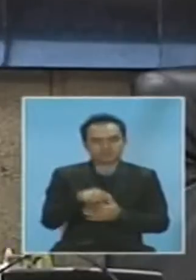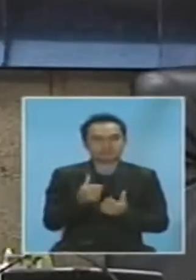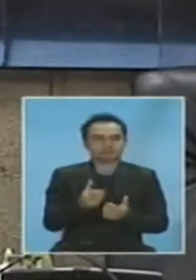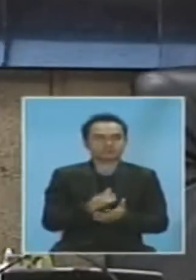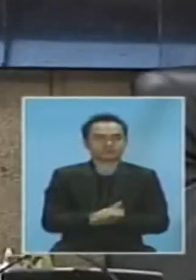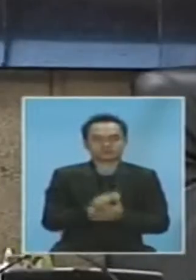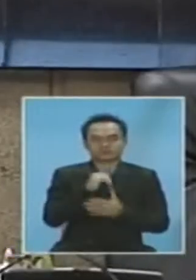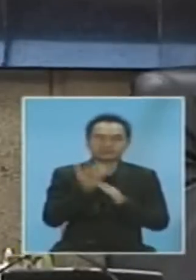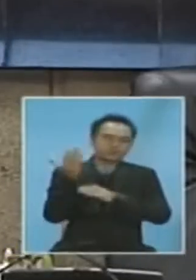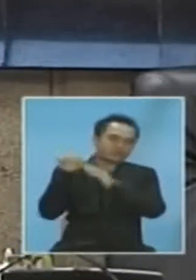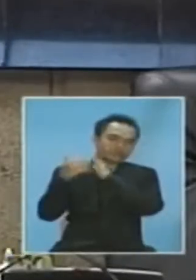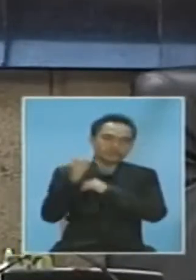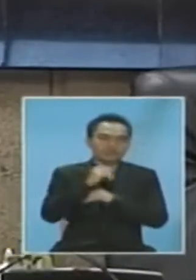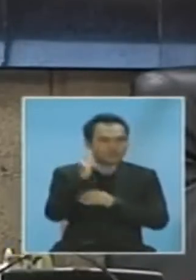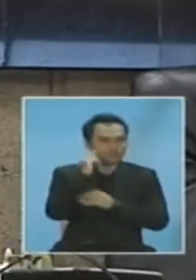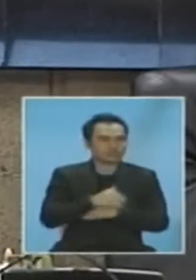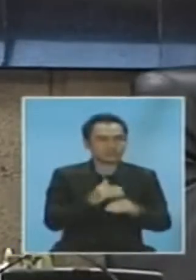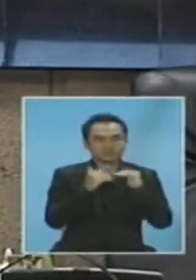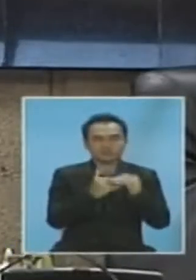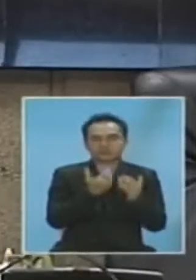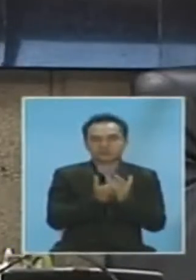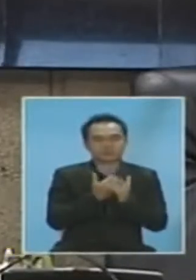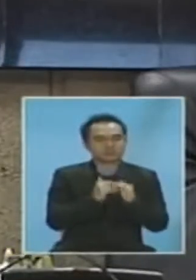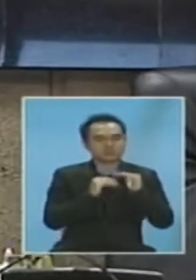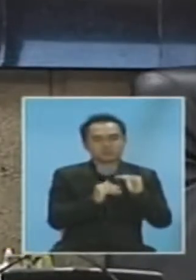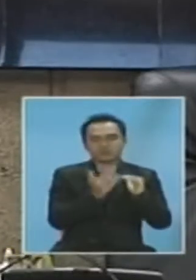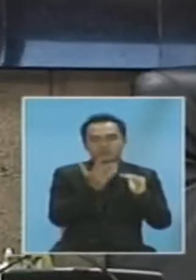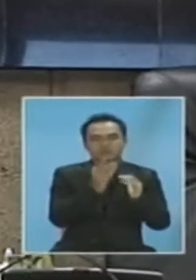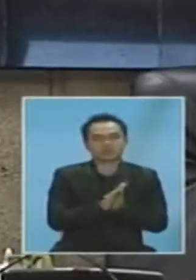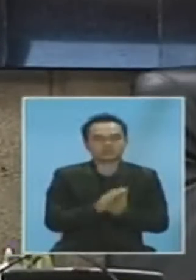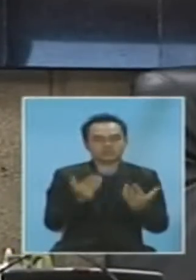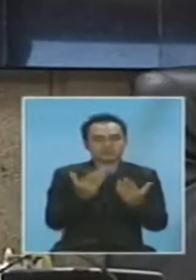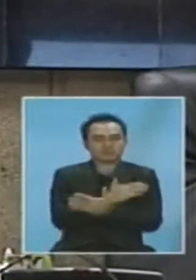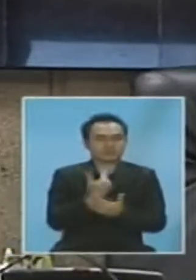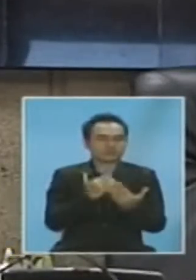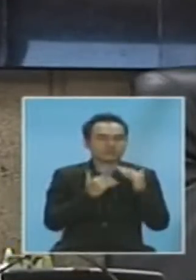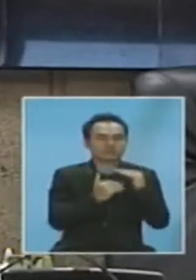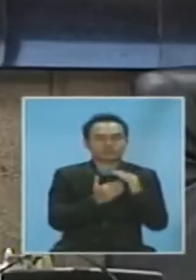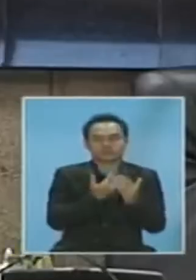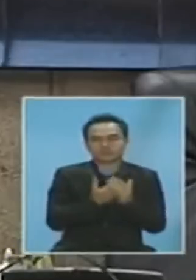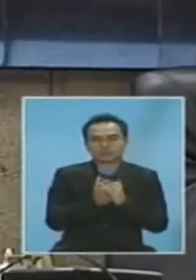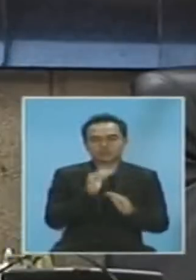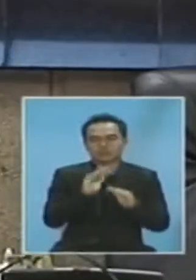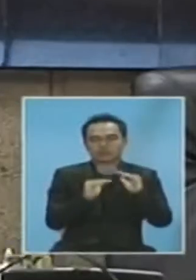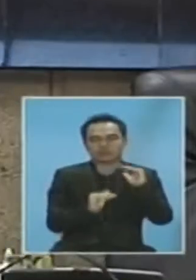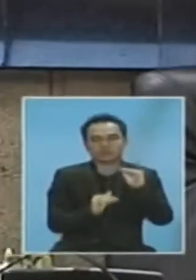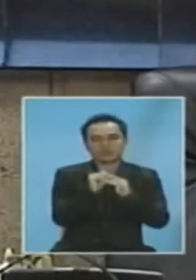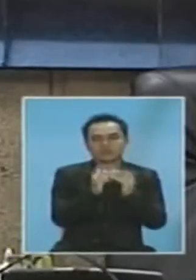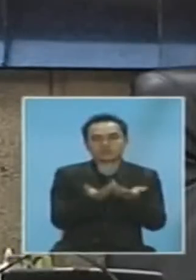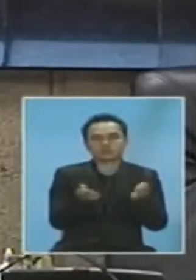หรือจากเดิมที่ไม่จำกัดวงเงินในการรับจำนำเป็นการจำกัดวงเงินไม่เกินครัวเรือน